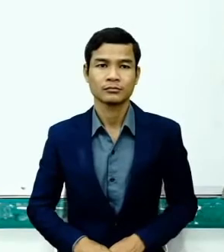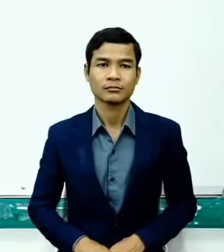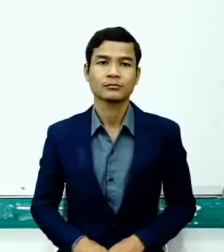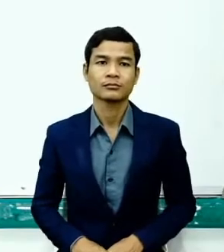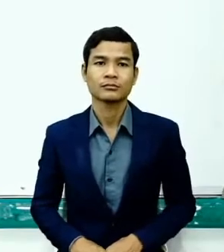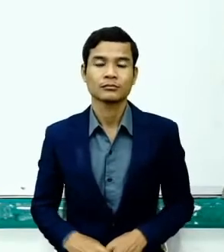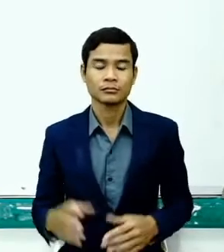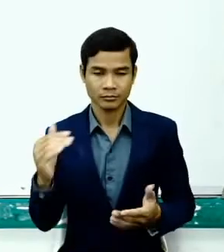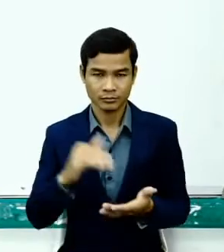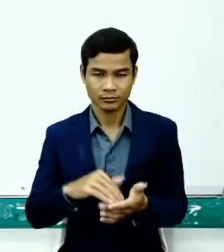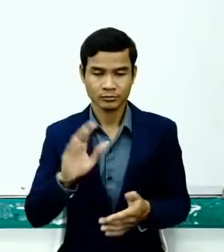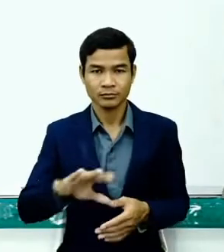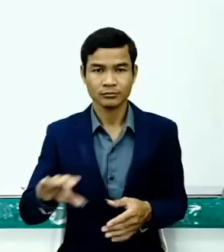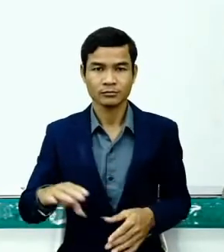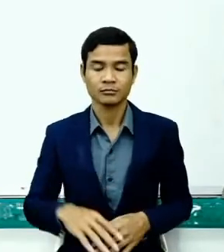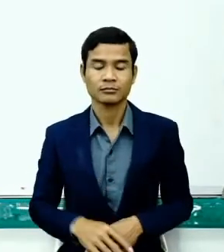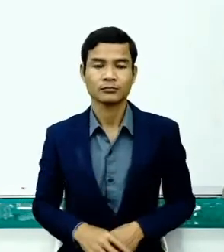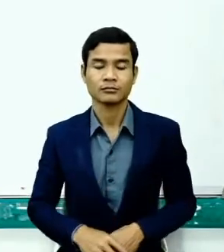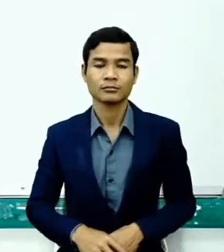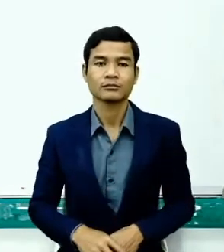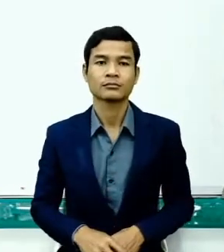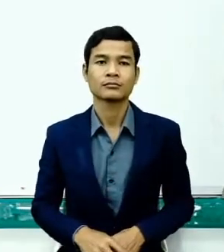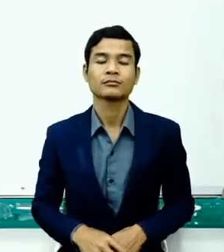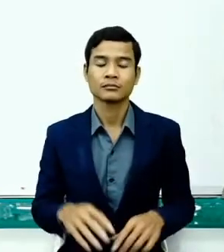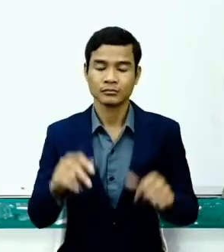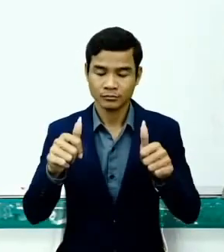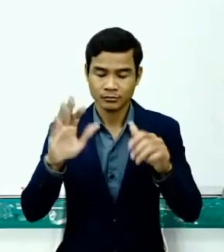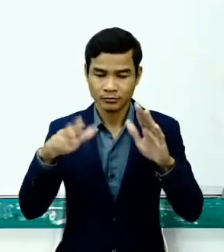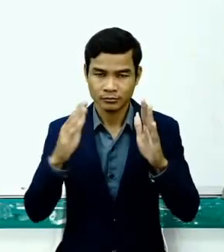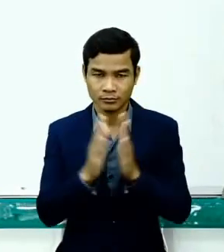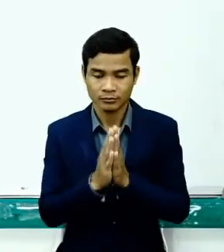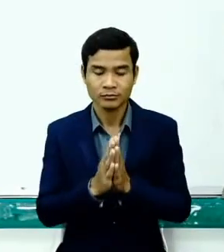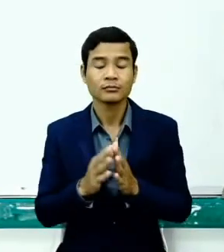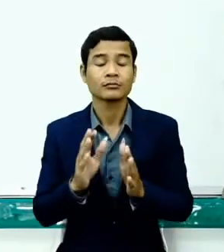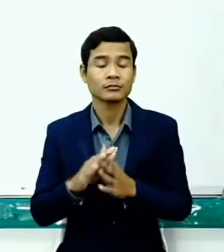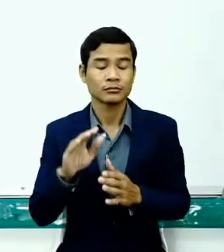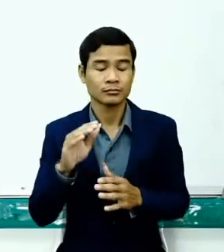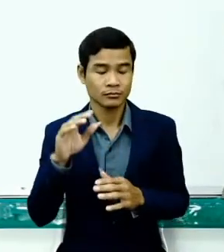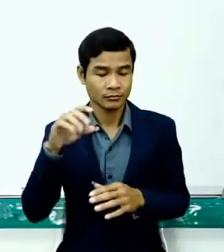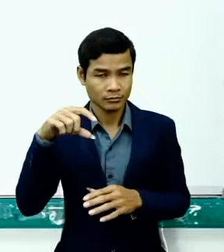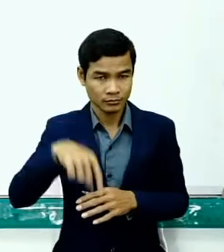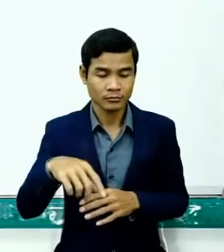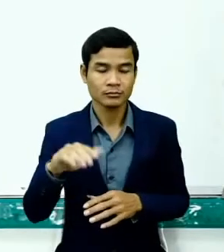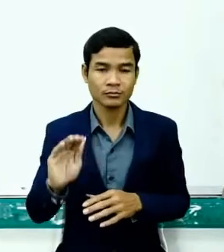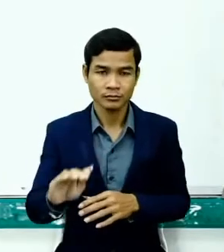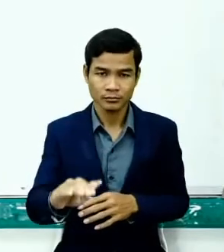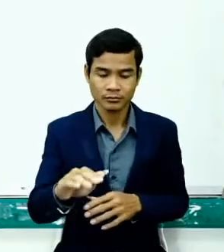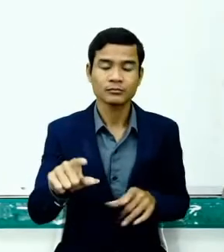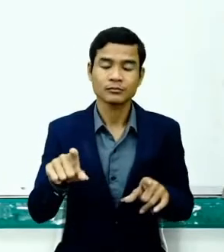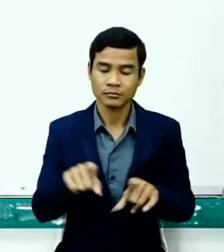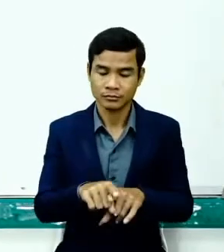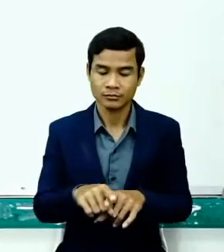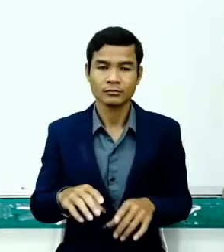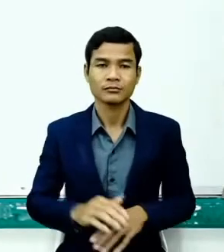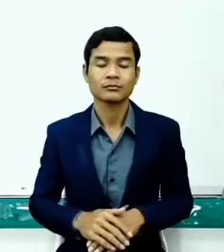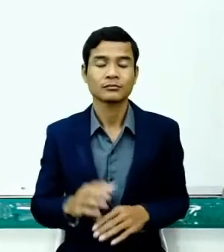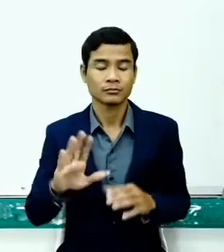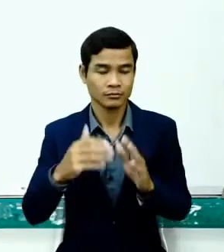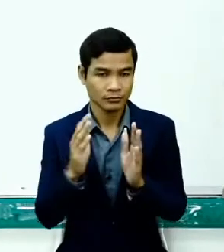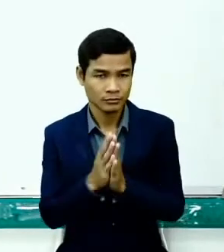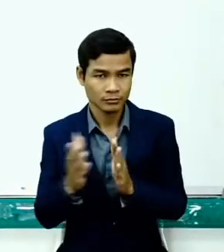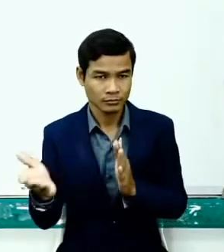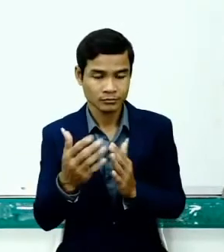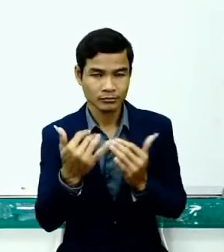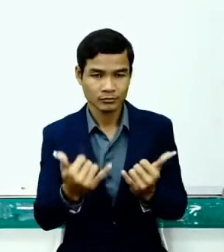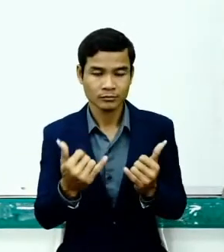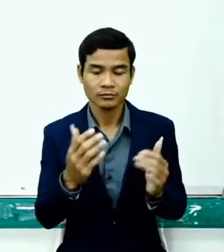ចាម្ដងទីកូនអកូននេះគឺជាអសរកដែលដូចជាពាក្យកកងកែបអកូនកូនកូនឥឡូវកូន